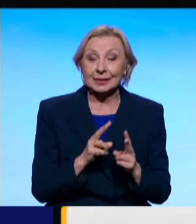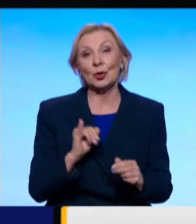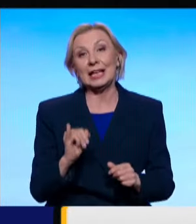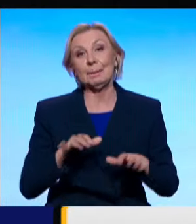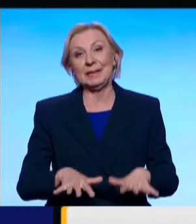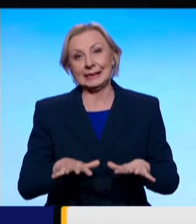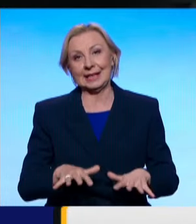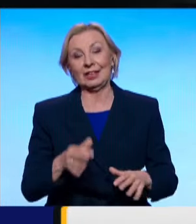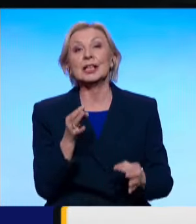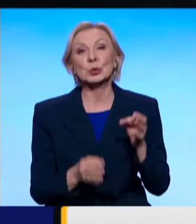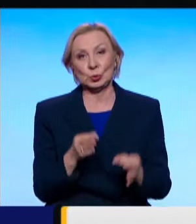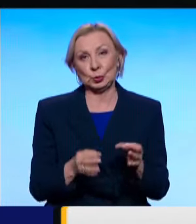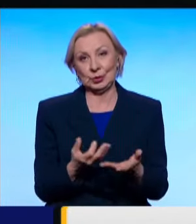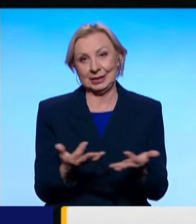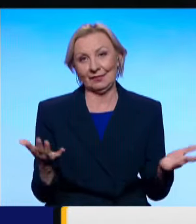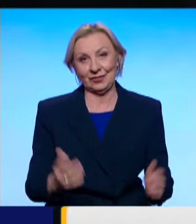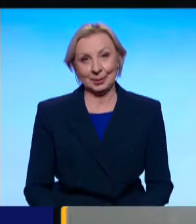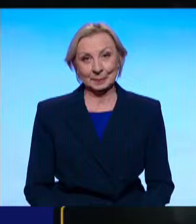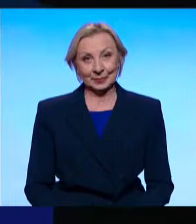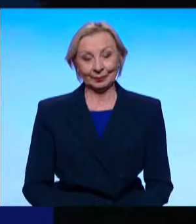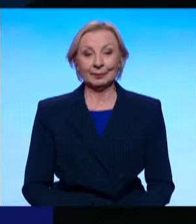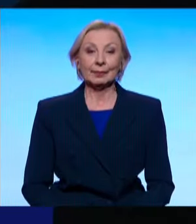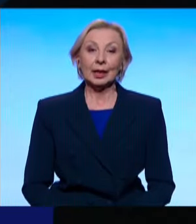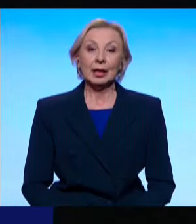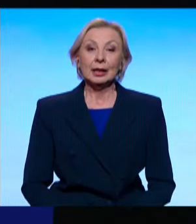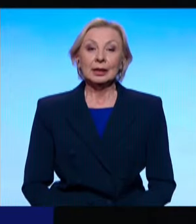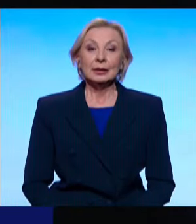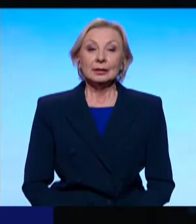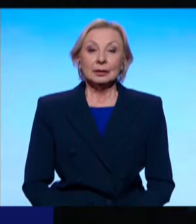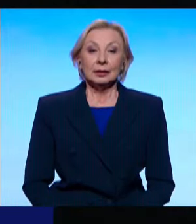судів. Владислав Величко, Олександр Петровський. Ми Україна. Марафон. Єдині новини.